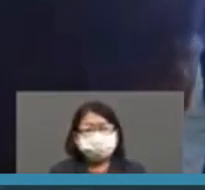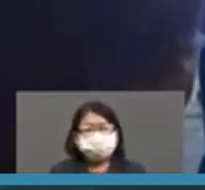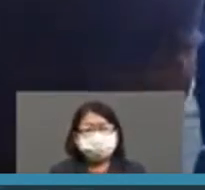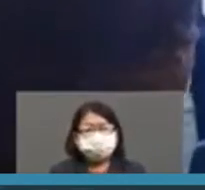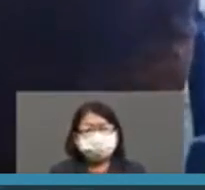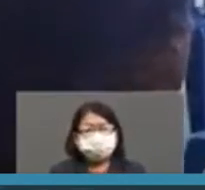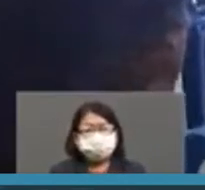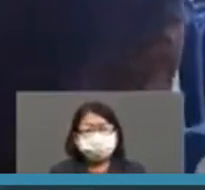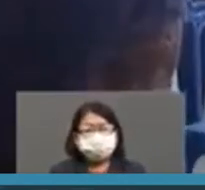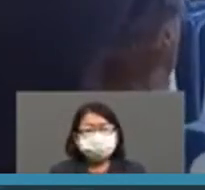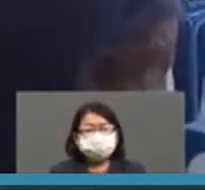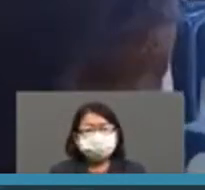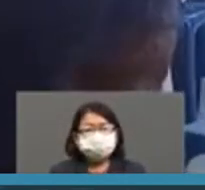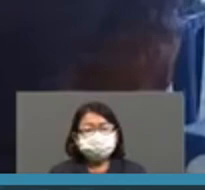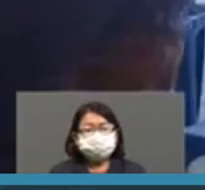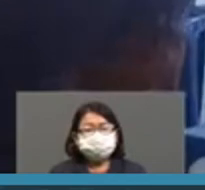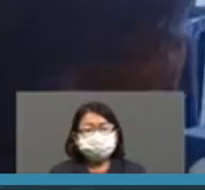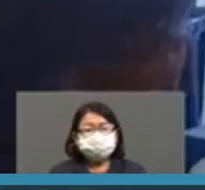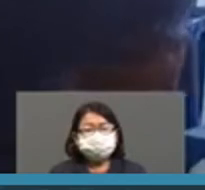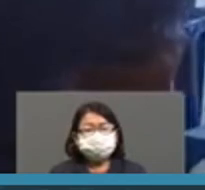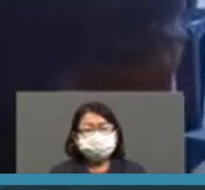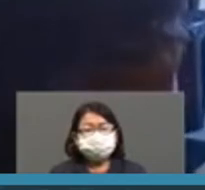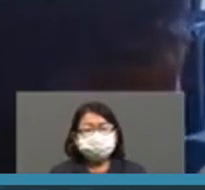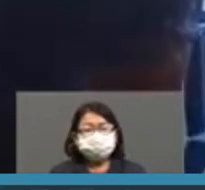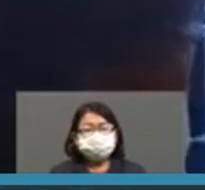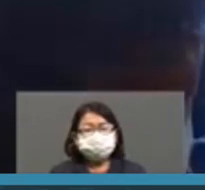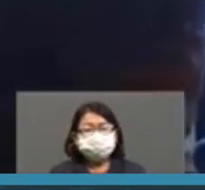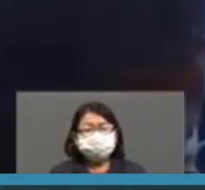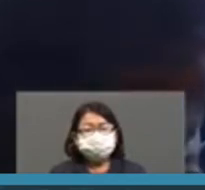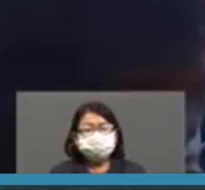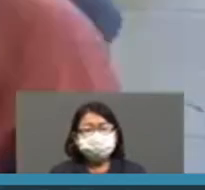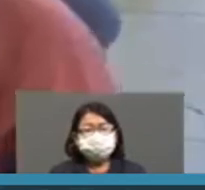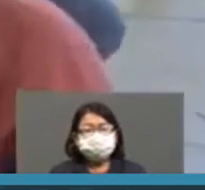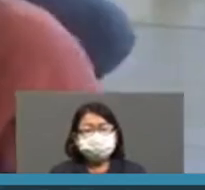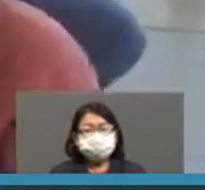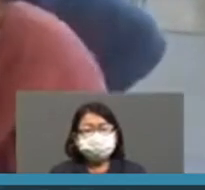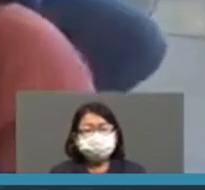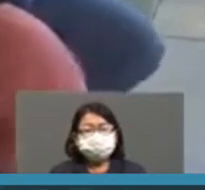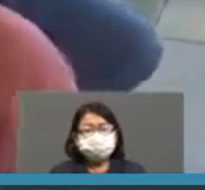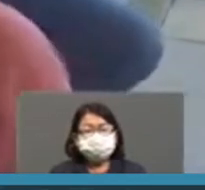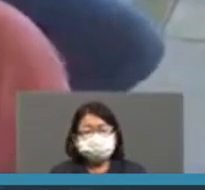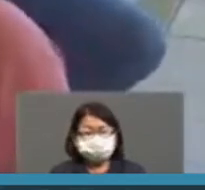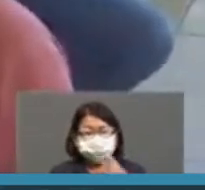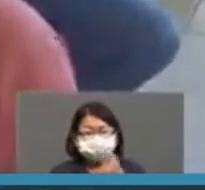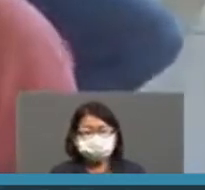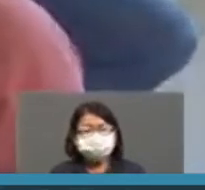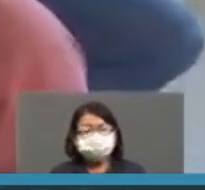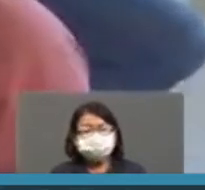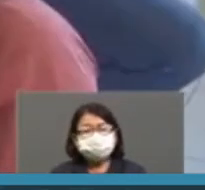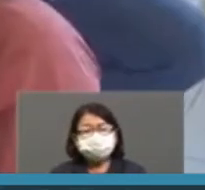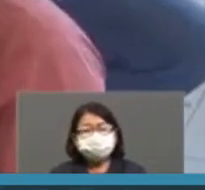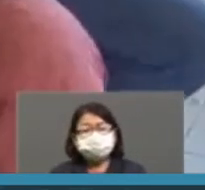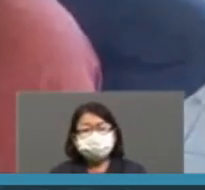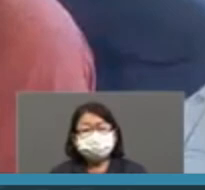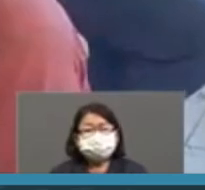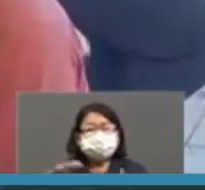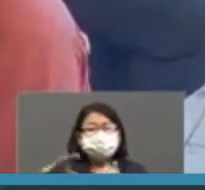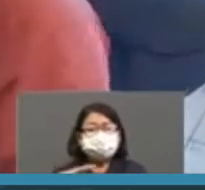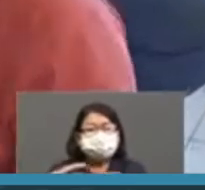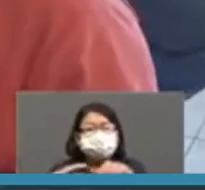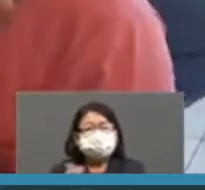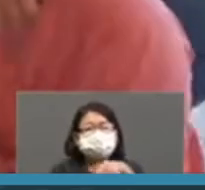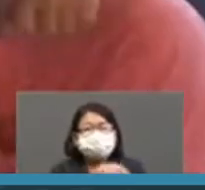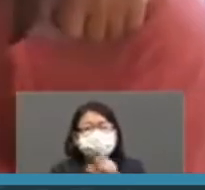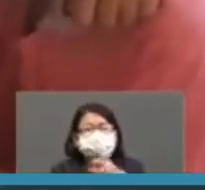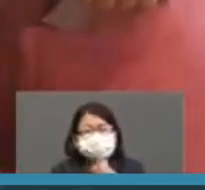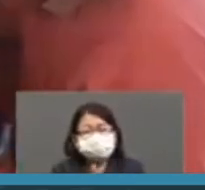ผู้เสียชีวิตเบื้องต้นจำนวน38รายซึ่งถือเป็นเหตุสะเทือนขวัญและสร้างความสูญเสียเป็นอย่างมากแม้ผู้ก่อเ